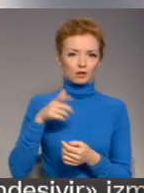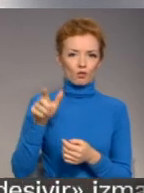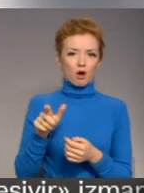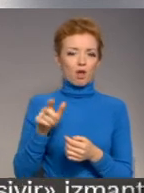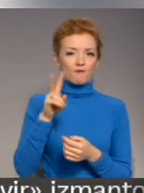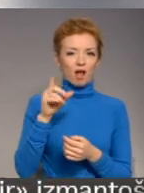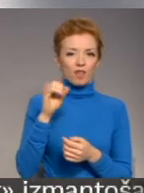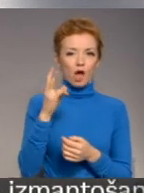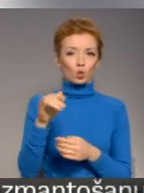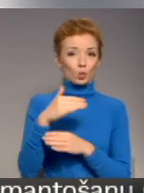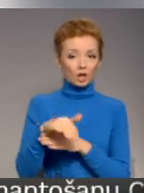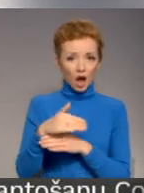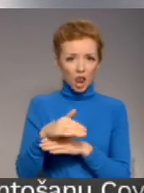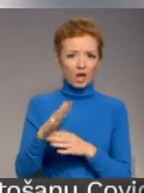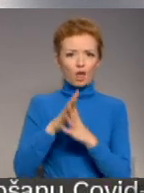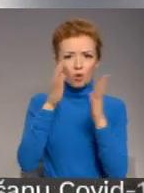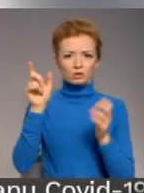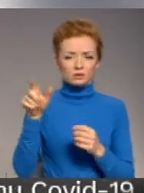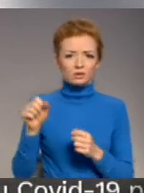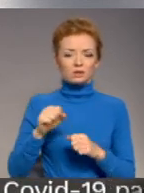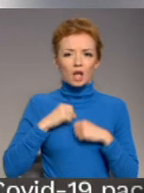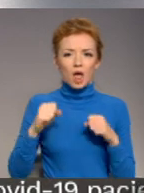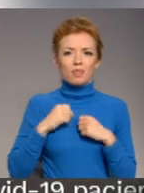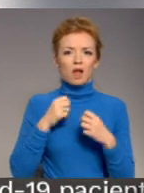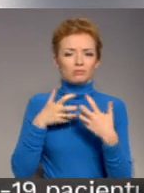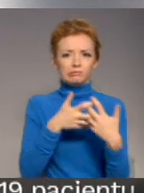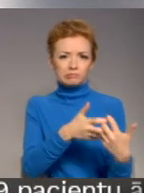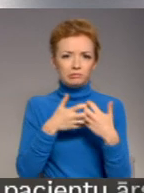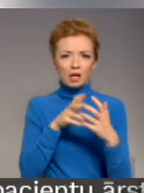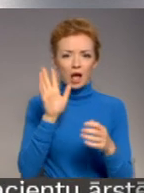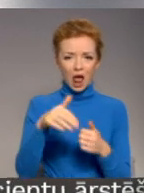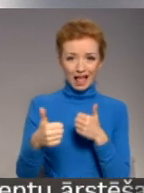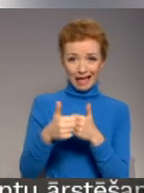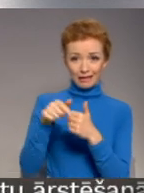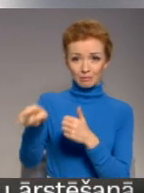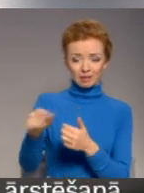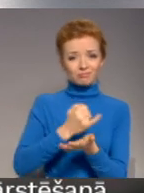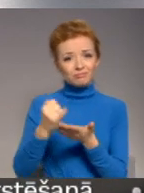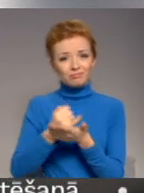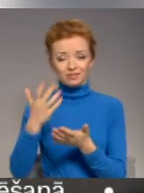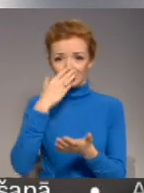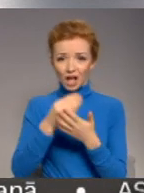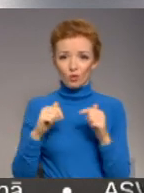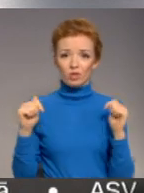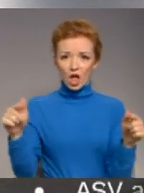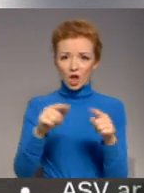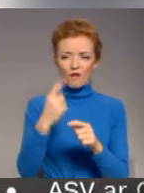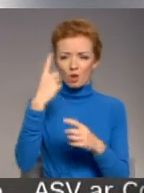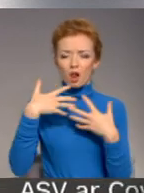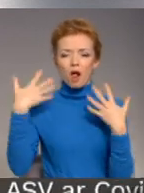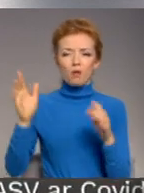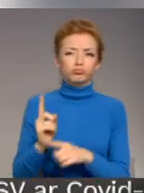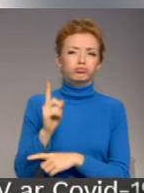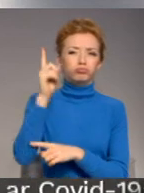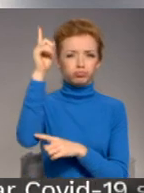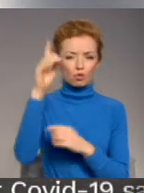jau vairākus gadus nesekmīgi centās panākt, lai kaimiņiem sakopis savu teritoriju un nocērt lielu bīstamu vītuli, kas